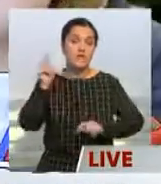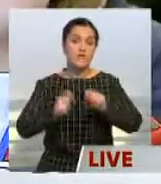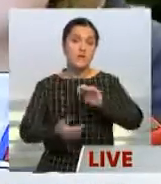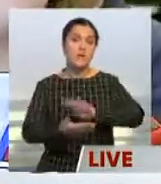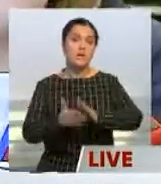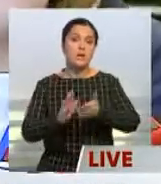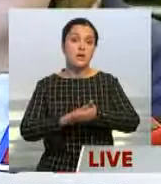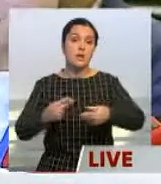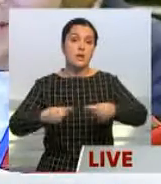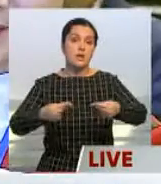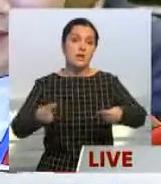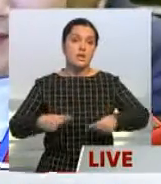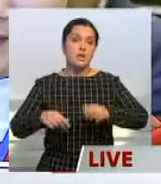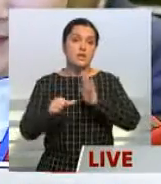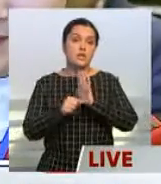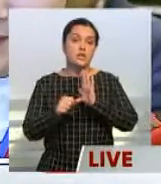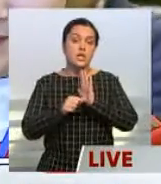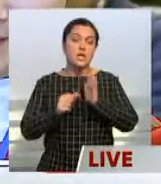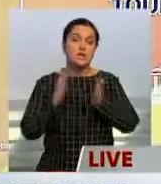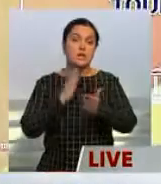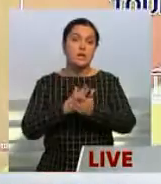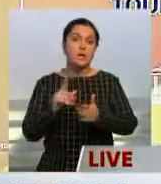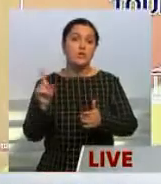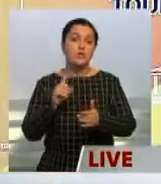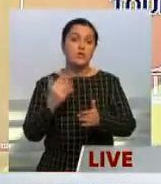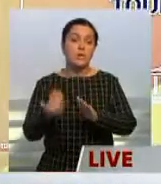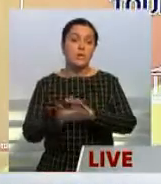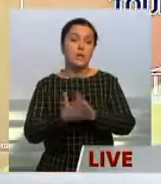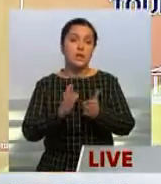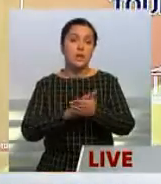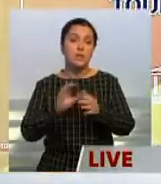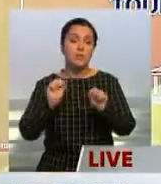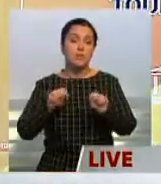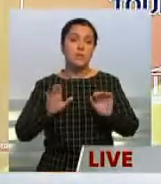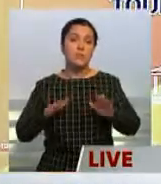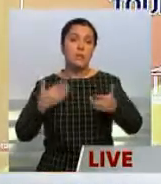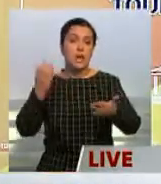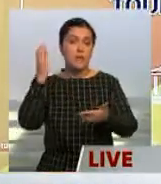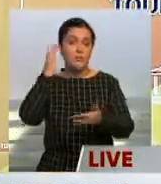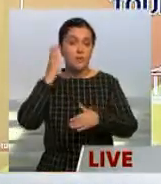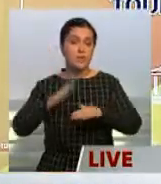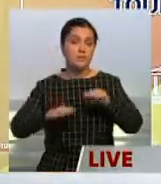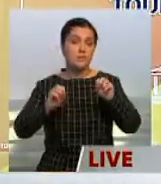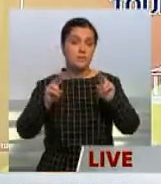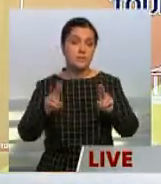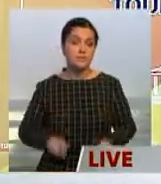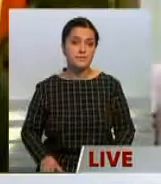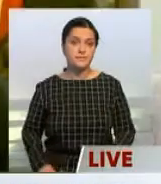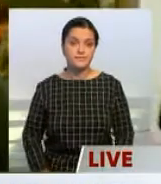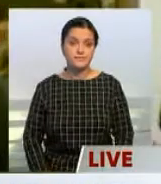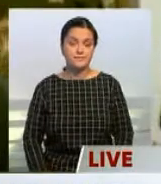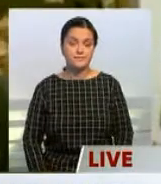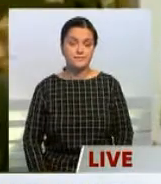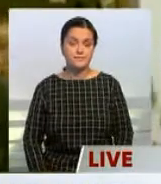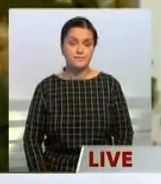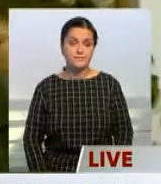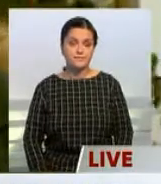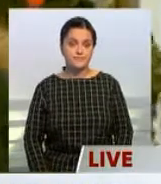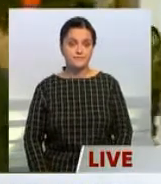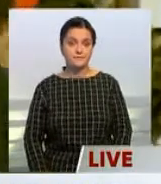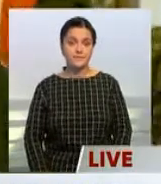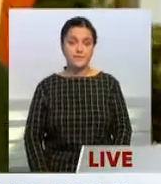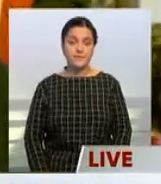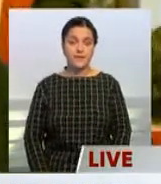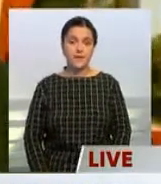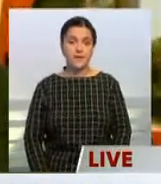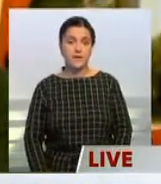подписали уже 6 меморандумов, а вот о чем они договорились, предлагаю послушать эксперта. Одно из направлений